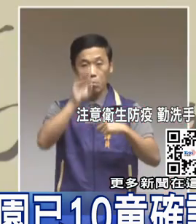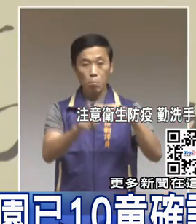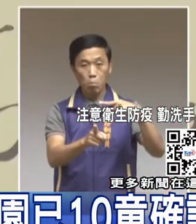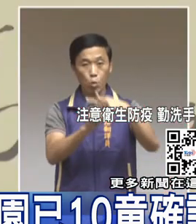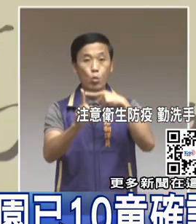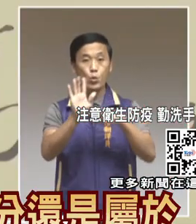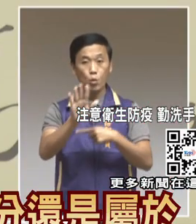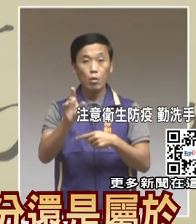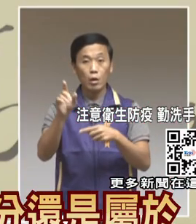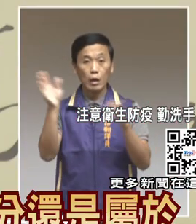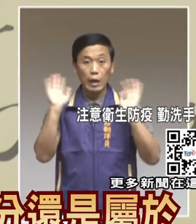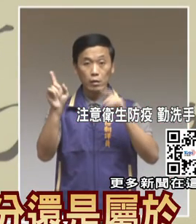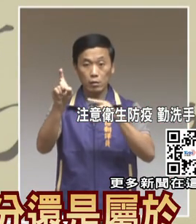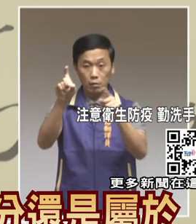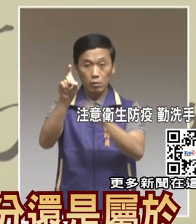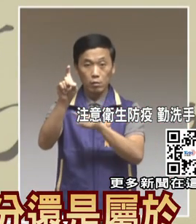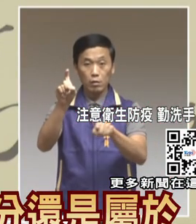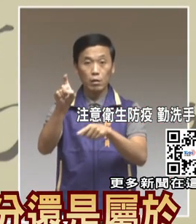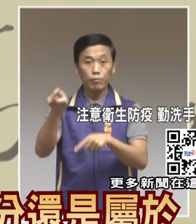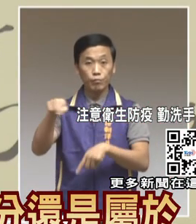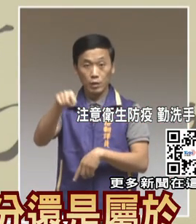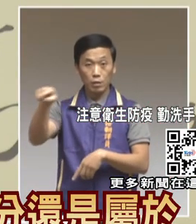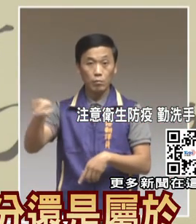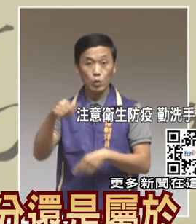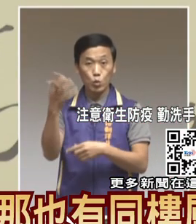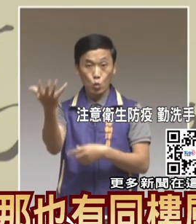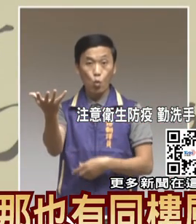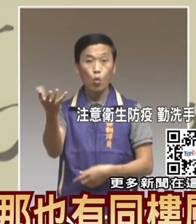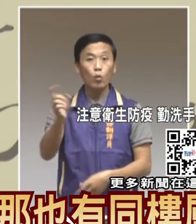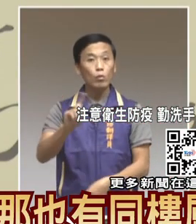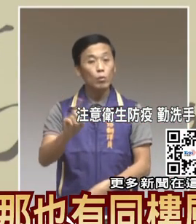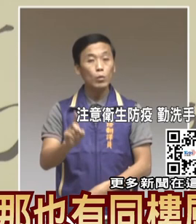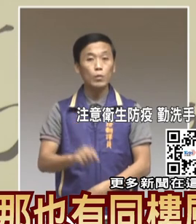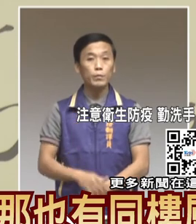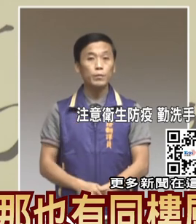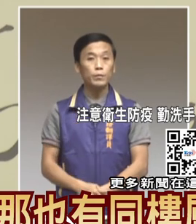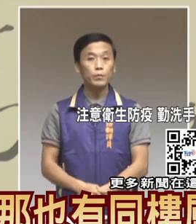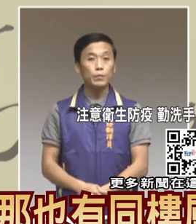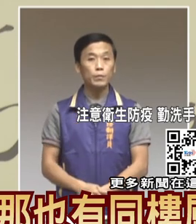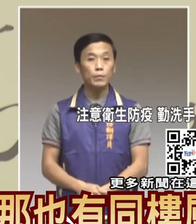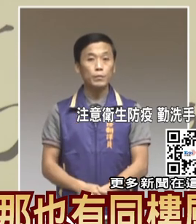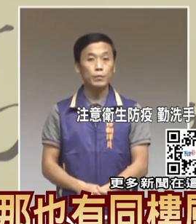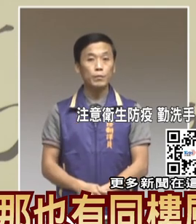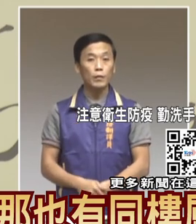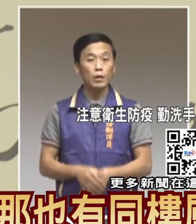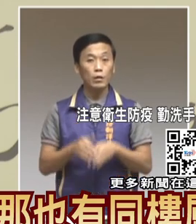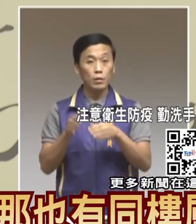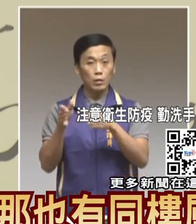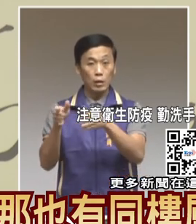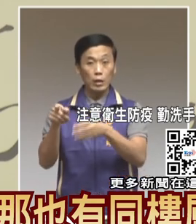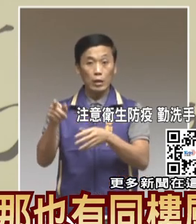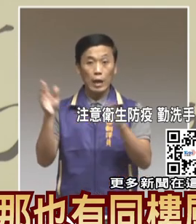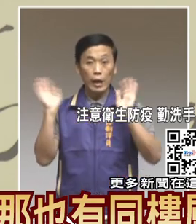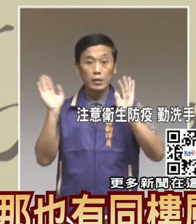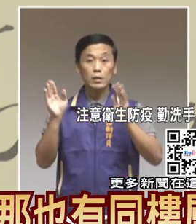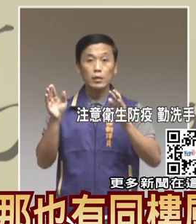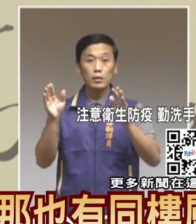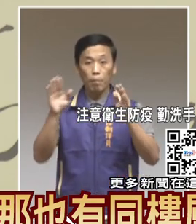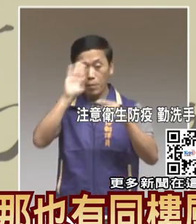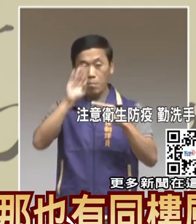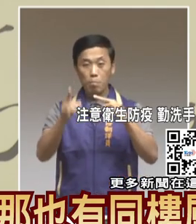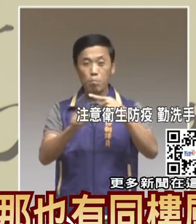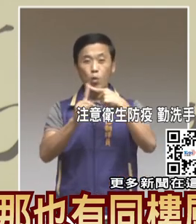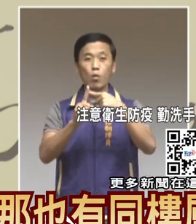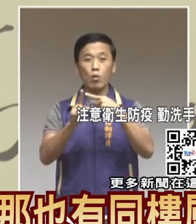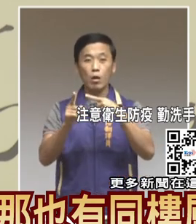诊。 这10个小朋友其实大部分还是属于跟我们这个小朋友是同班。那也